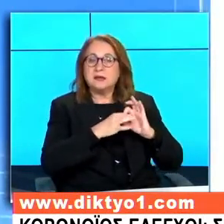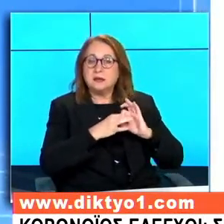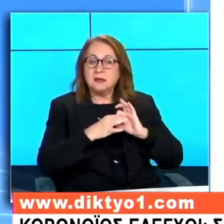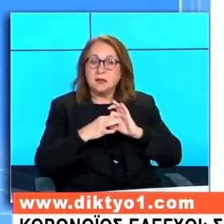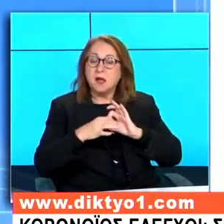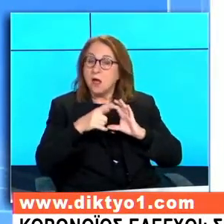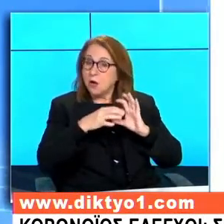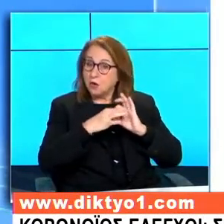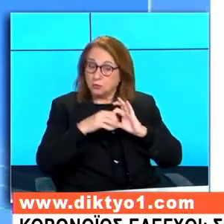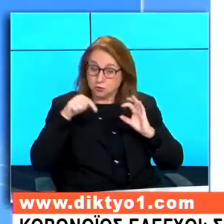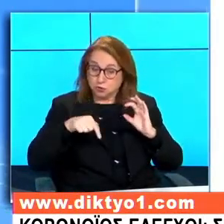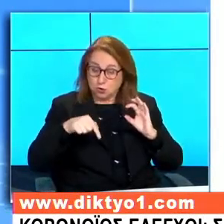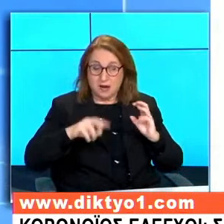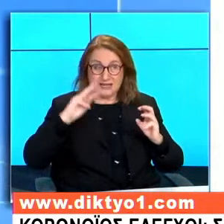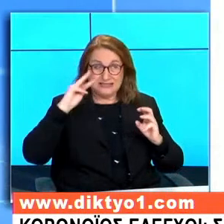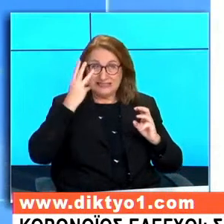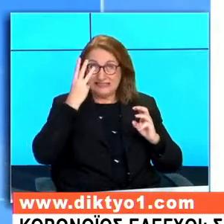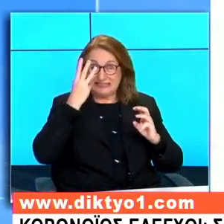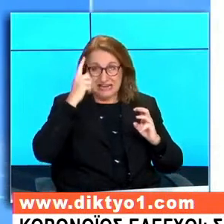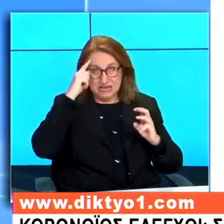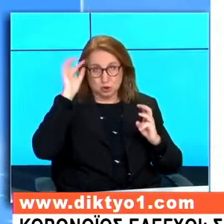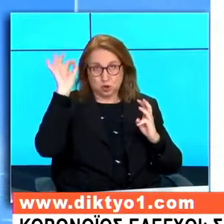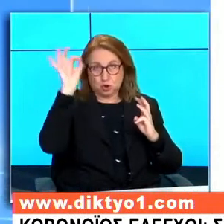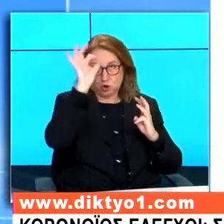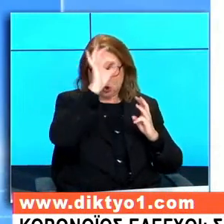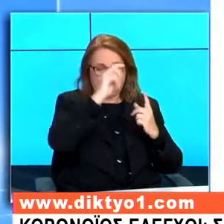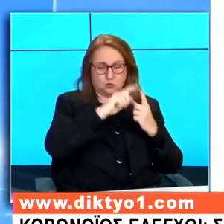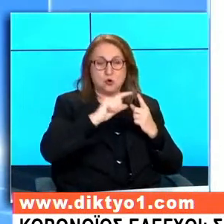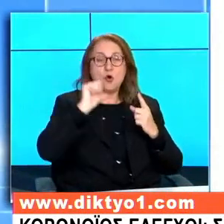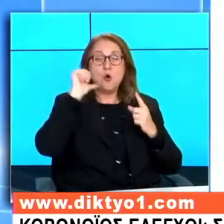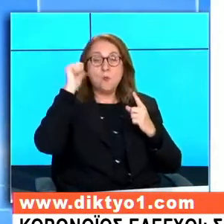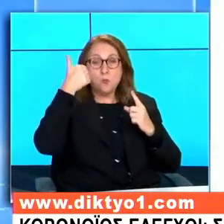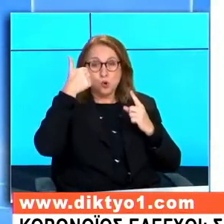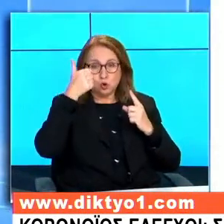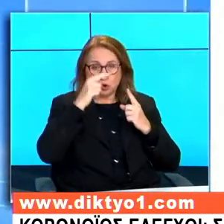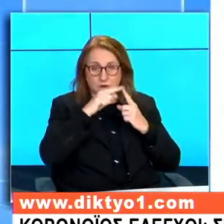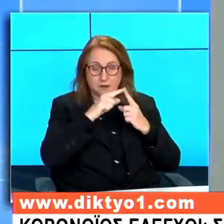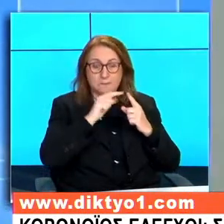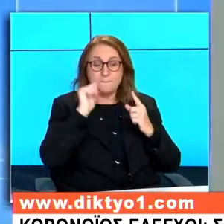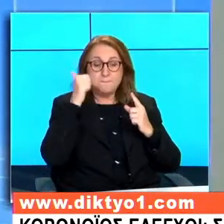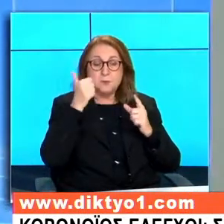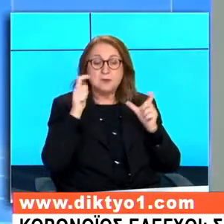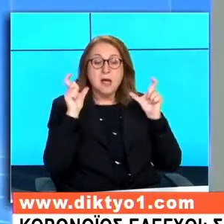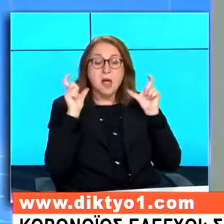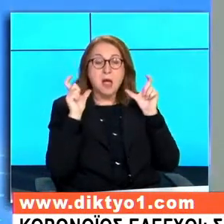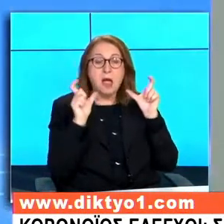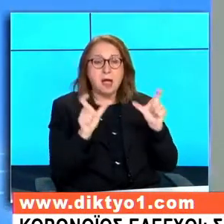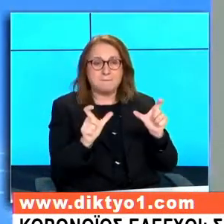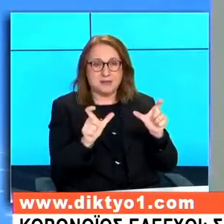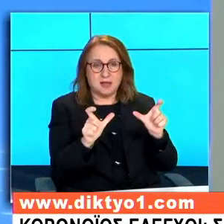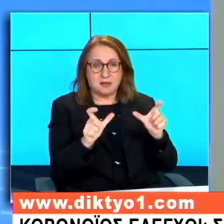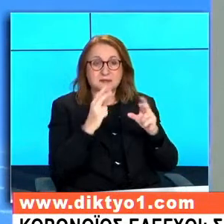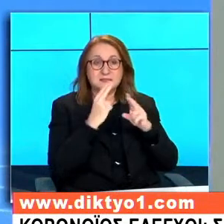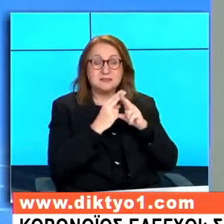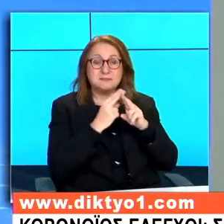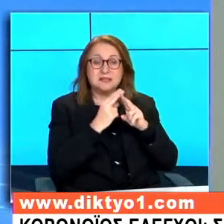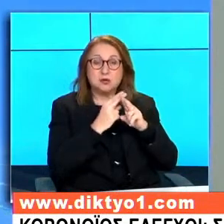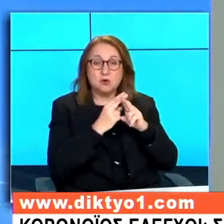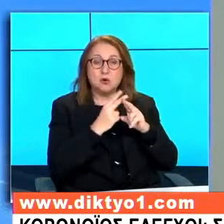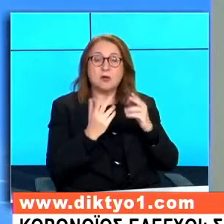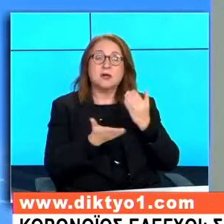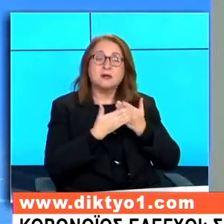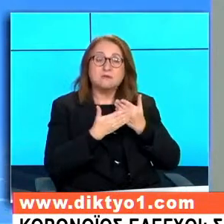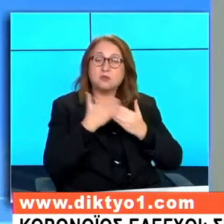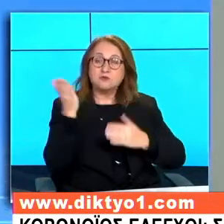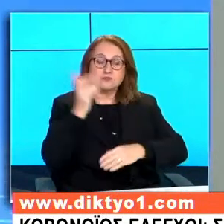ελέγχου με τριπλή στόχευση. Πρώτον, να λειτουργήσουμε ως μια πρώτη γραμμή άμυνας για να συνδράμουμε τους επαγγελματίες υγείας